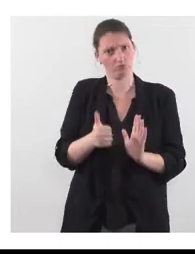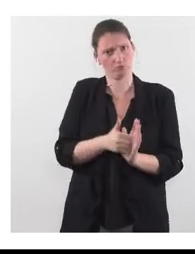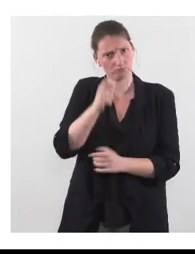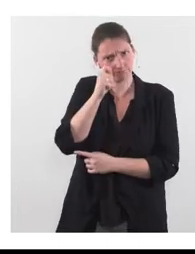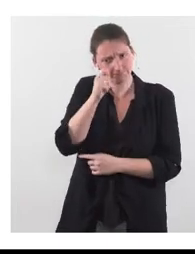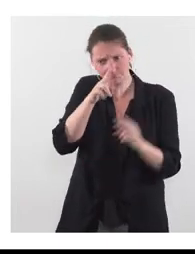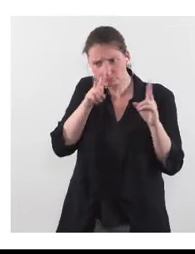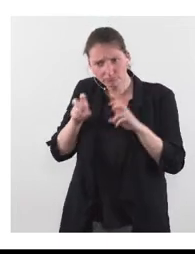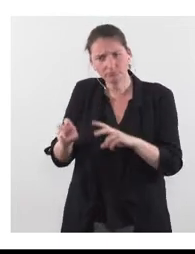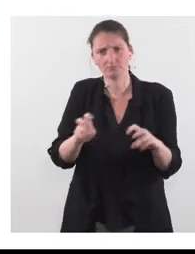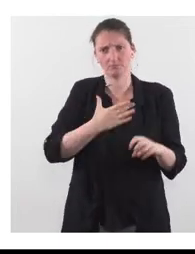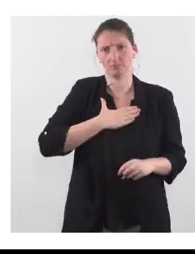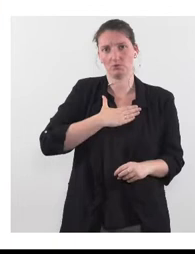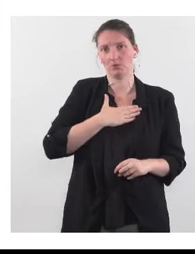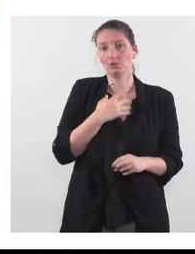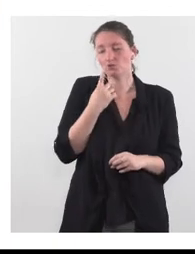semble qu'il y ait